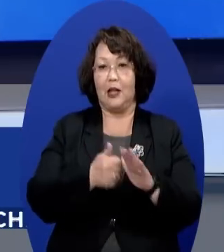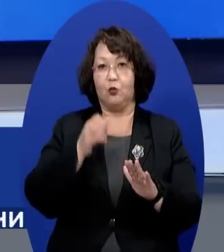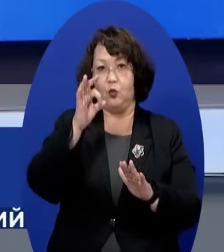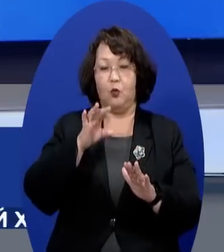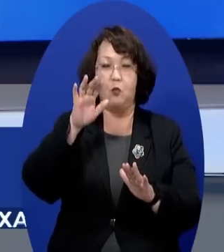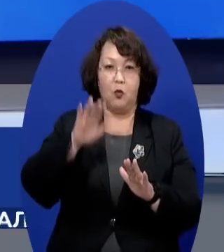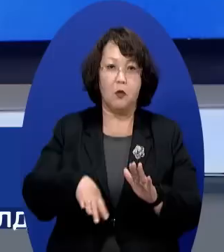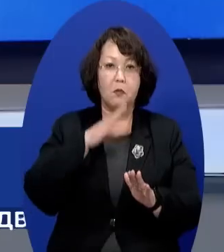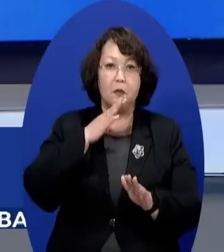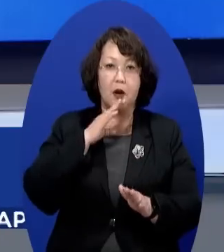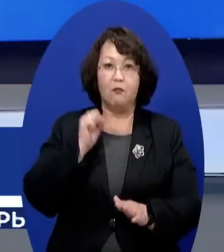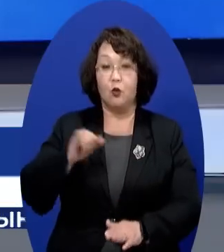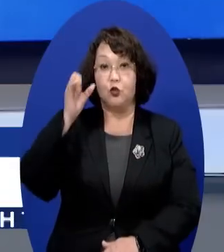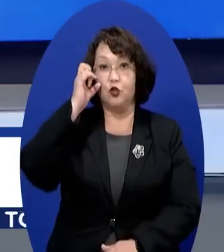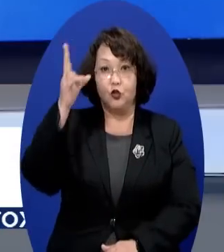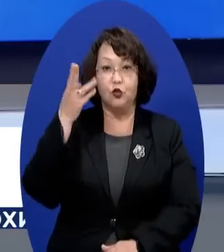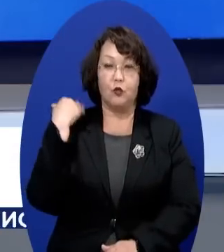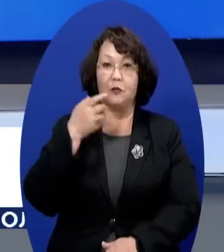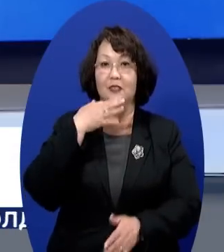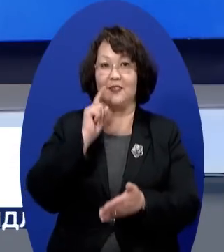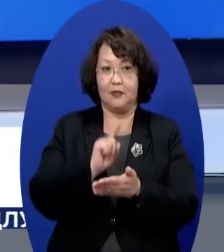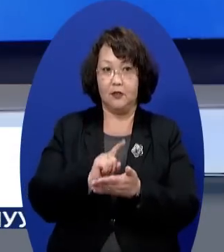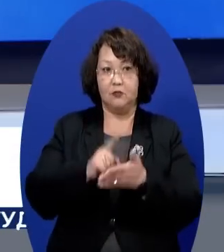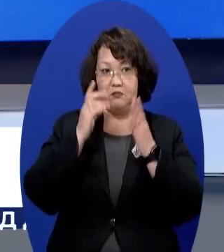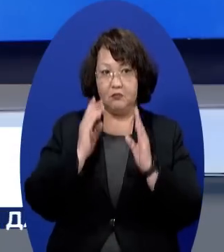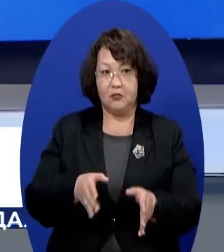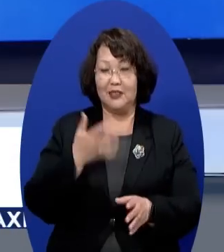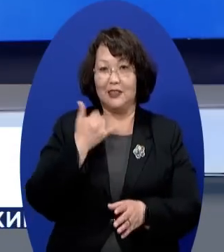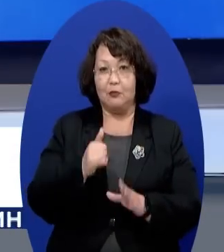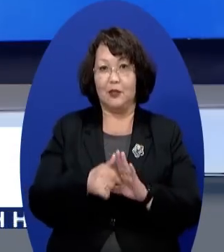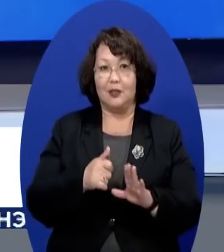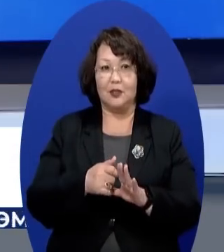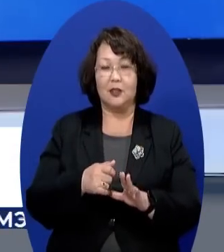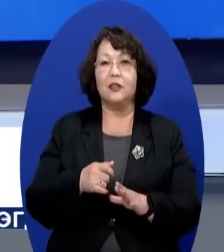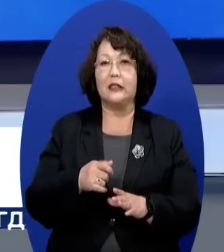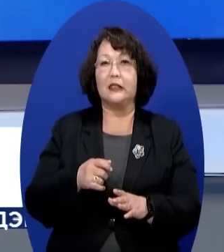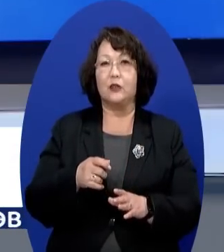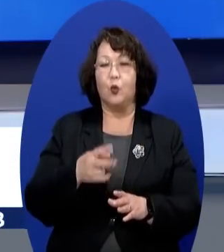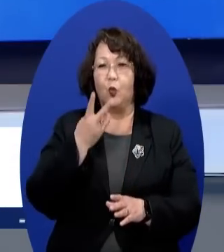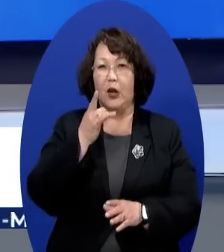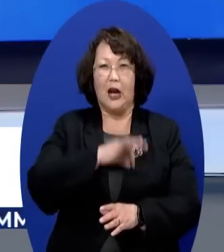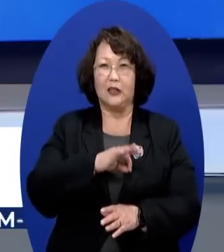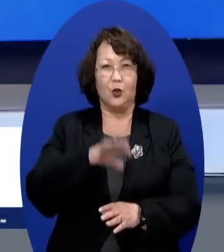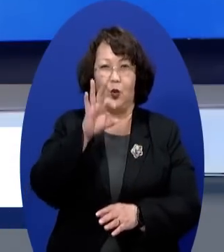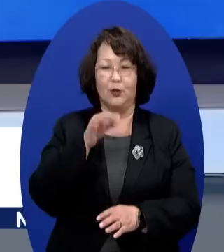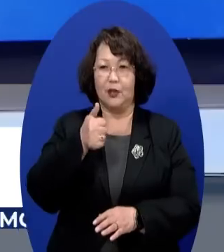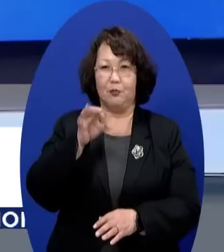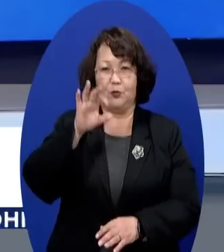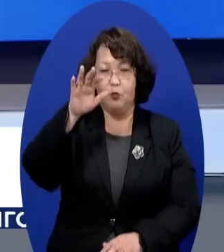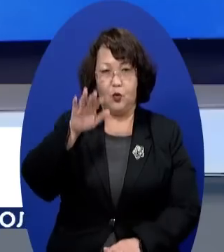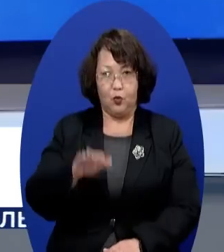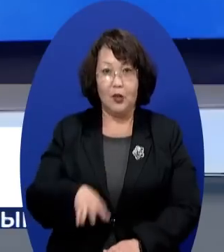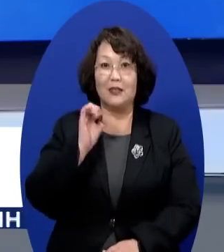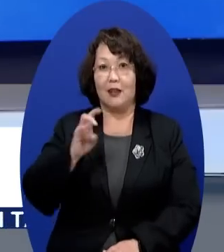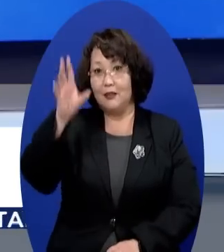байна. Трамп ерөнхийлөгч үед тогтоосон зарим татвар үн хөргөлтөлд нөлөөлж, стратеги үр нөлөө нь буурсан гэдэг үндслээр энэ арга хэмжээг хэлцэж байгааг сангийн